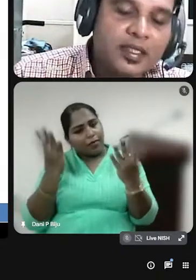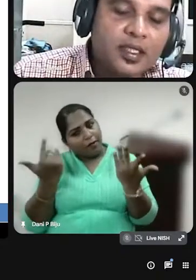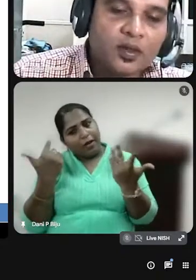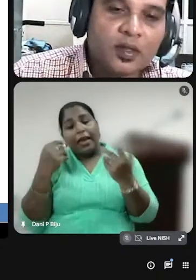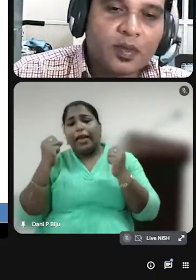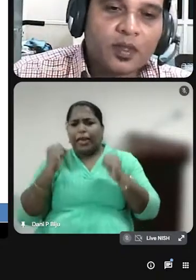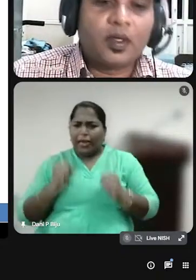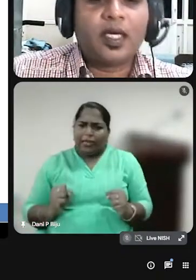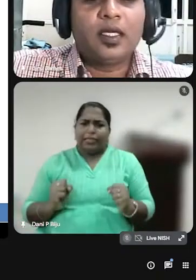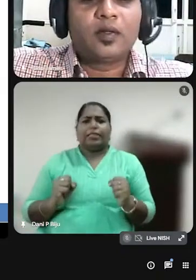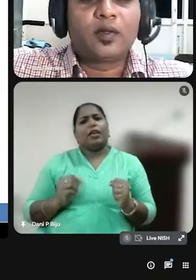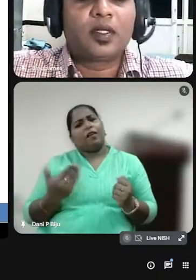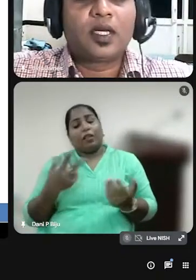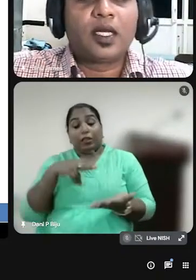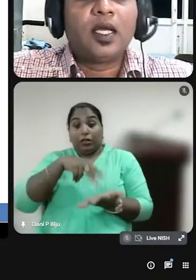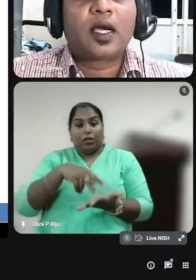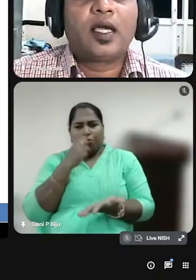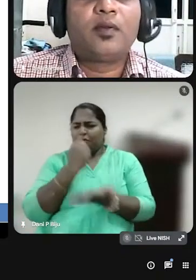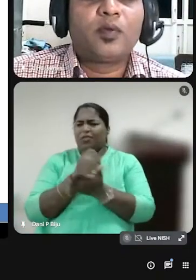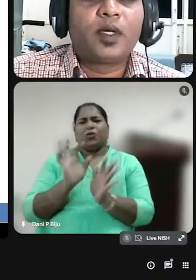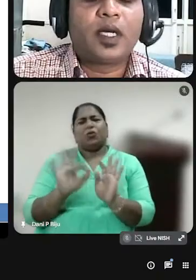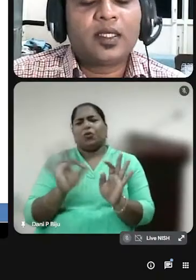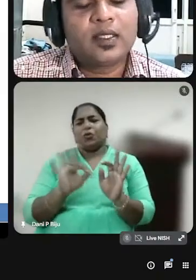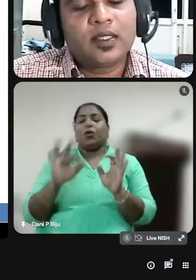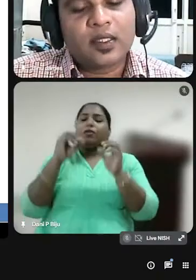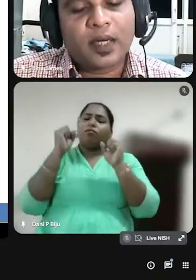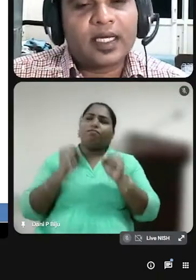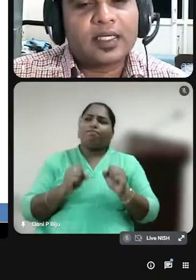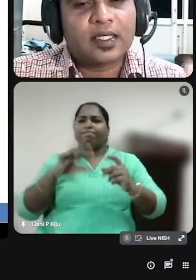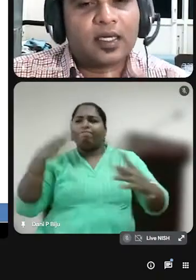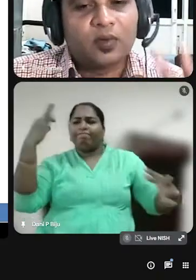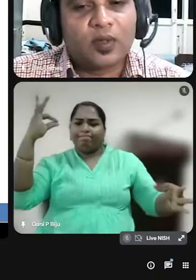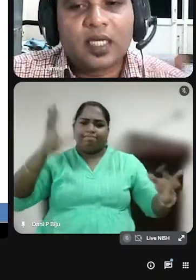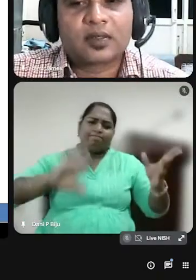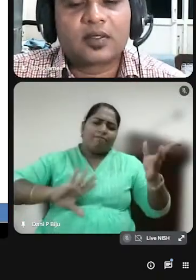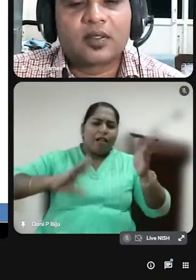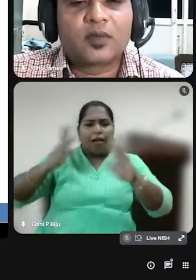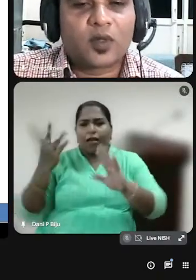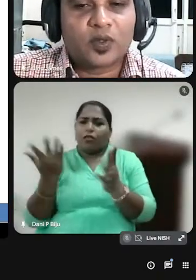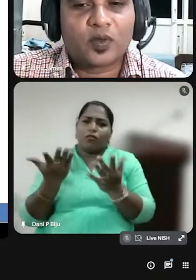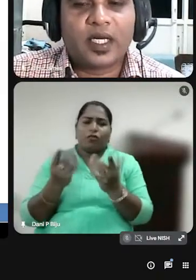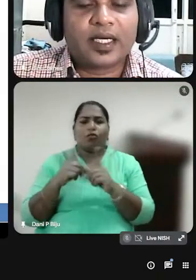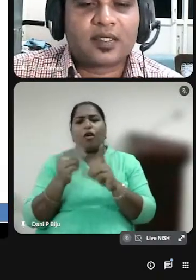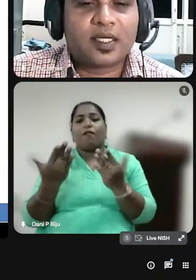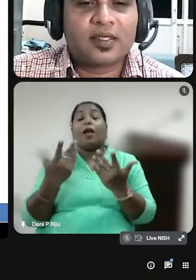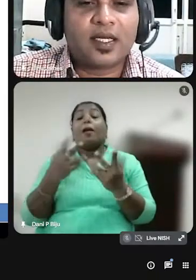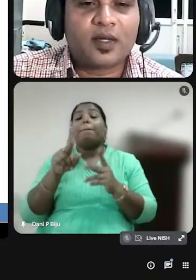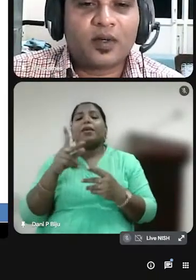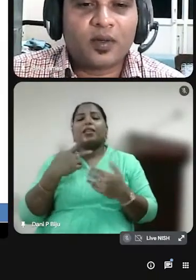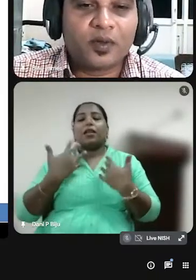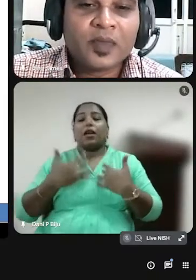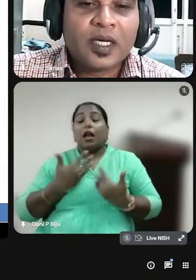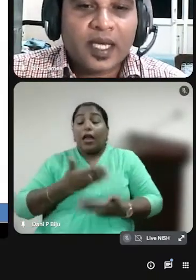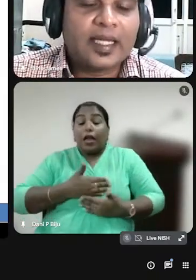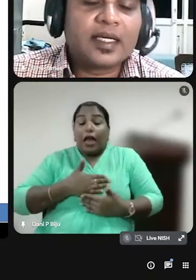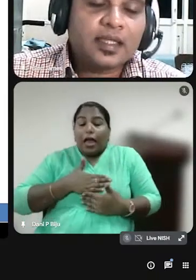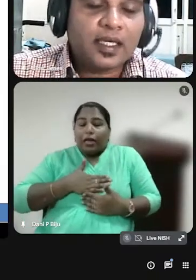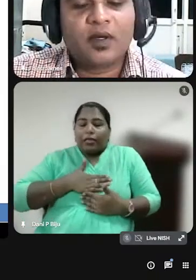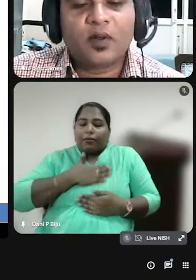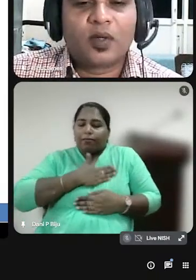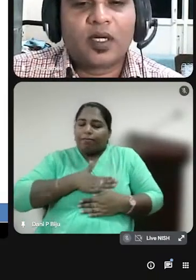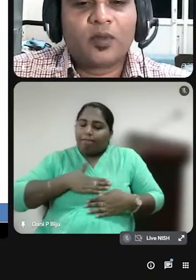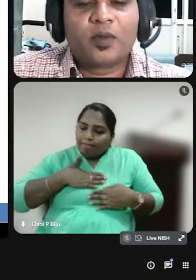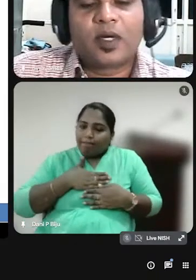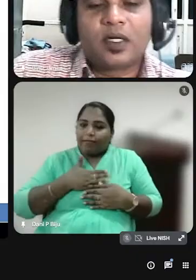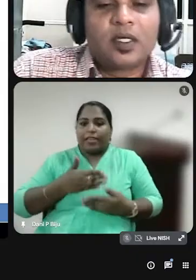നിന്ന് ഡാൻസ് ചെയ്യണം നിർബന്ധമില്ല, ഇരുന്നുകൊണ്ട് തന്നെ കൈ മൂവ്മെന്റ്, അത് മാനസിക ഉല്ലാസത്തിനും കുറച്ചും കൂടെ എക്സസൈസിലേക്കുള്ള ഒരു എനർജി